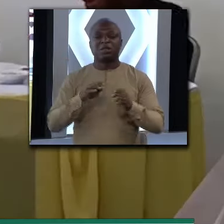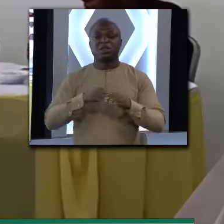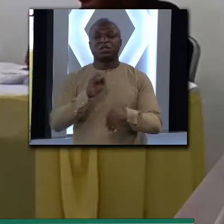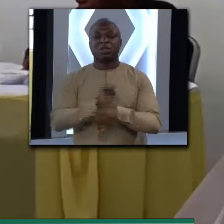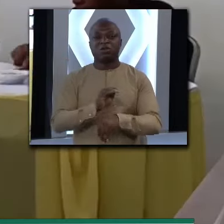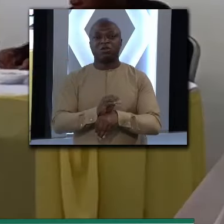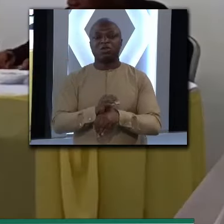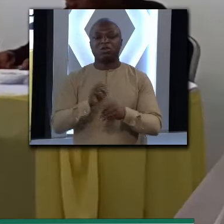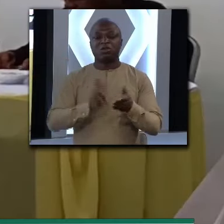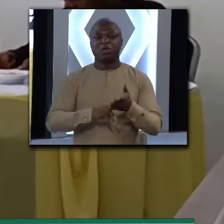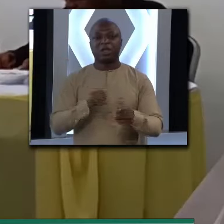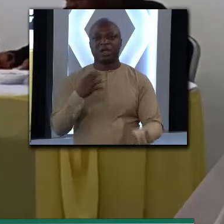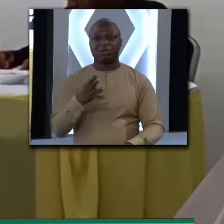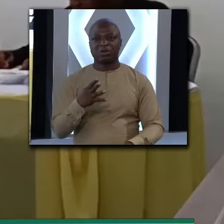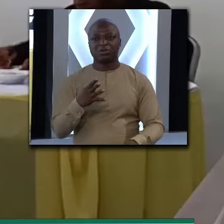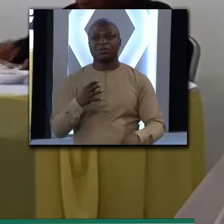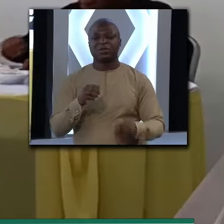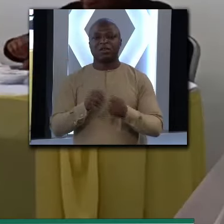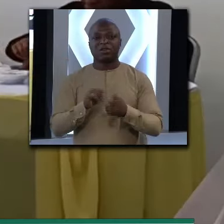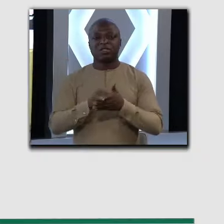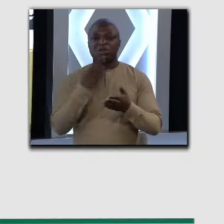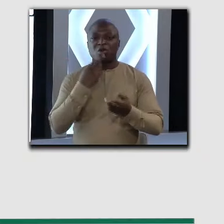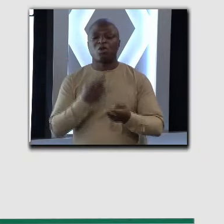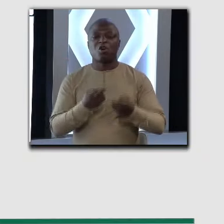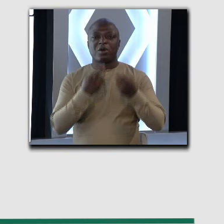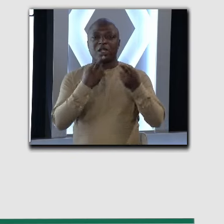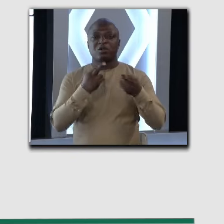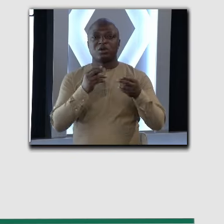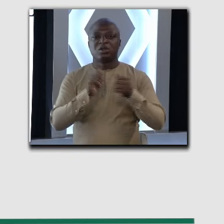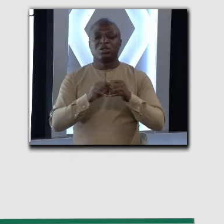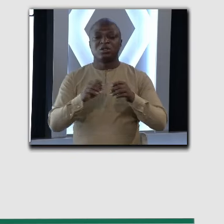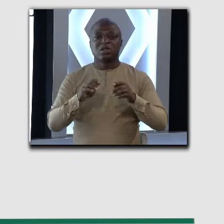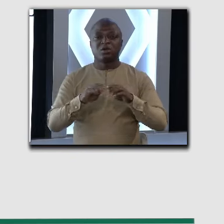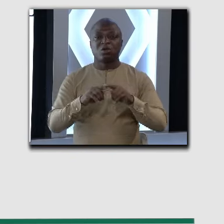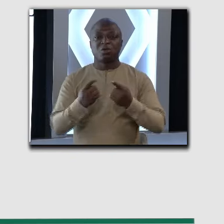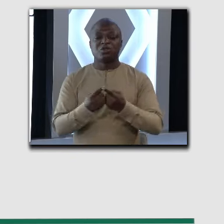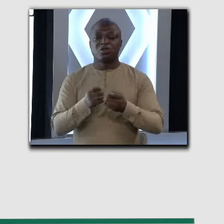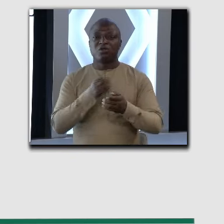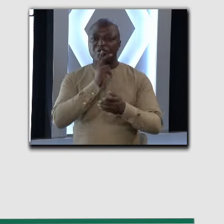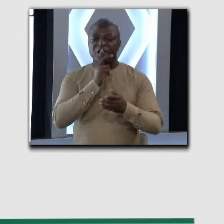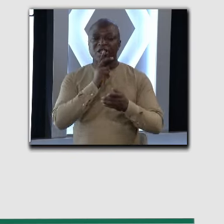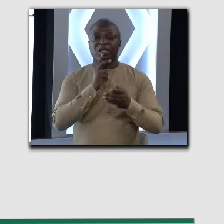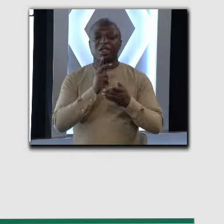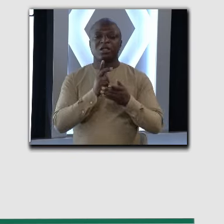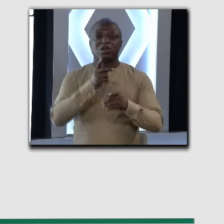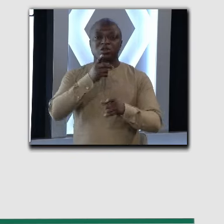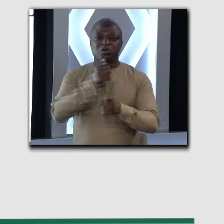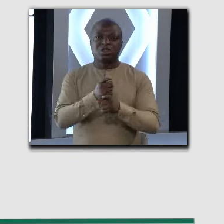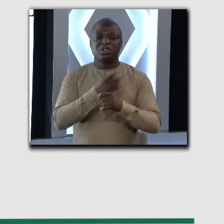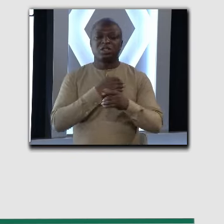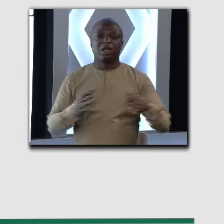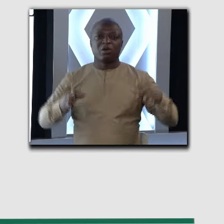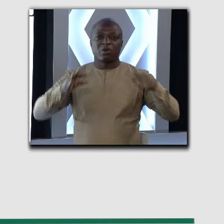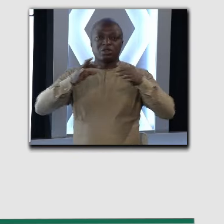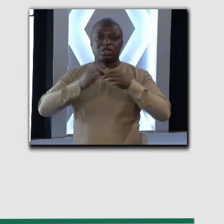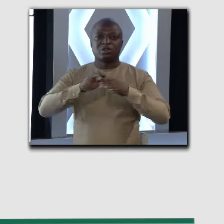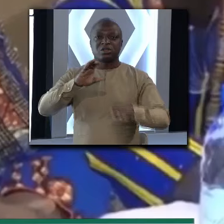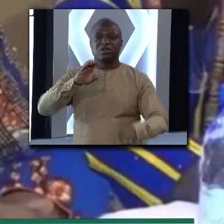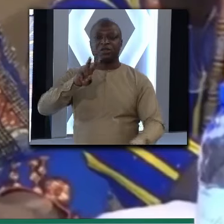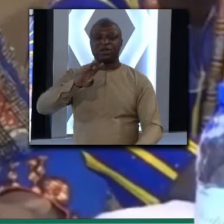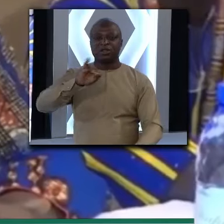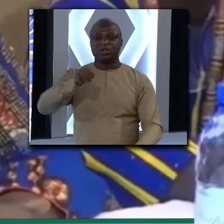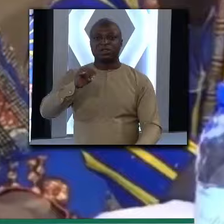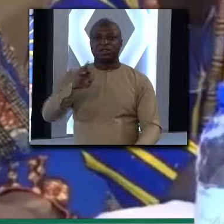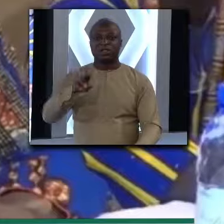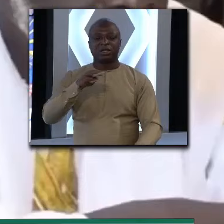en 2014, suite aux recommandations de la Commission Vérité, Justice et Réconciliation, CVJR.